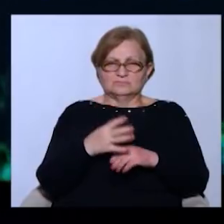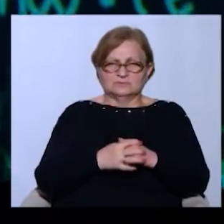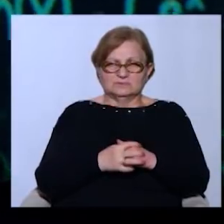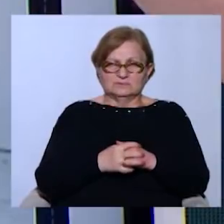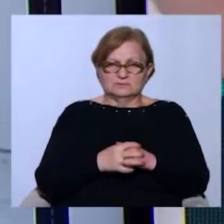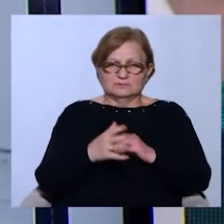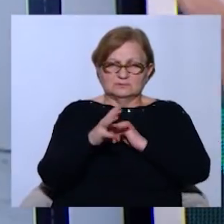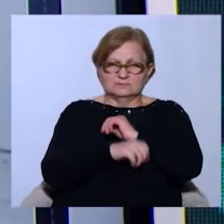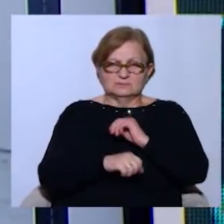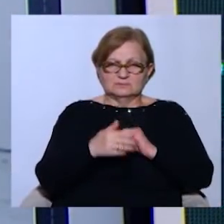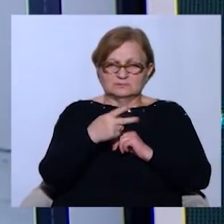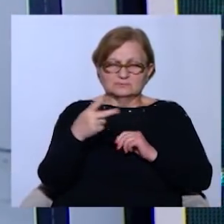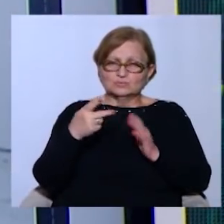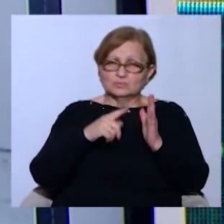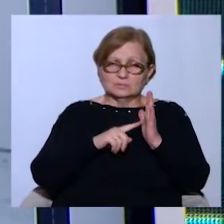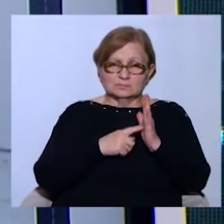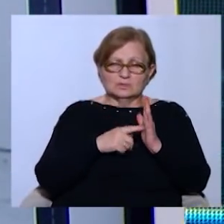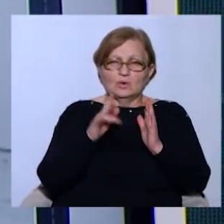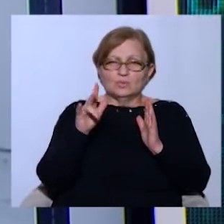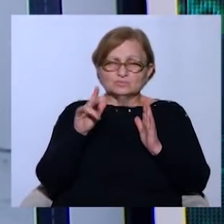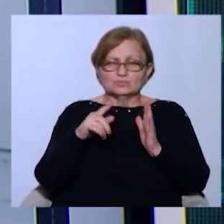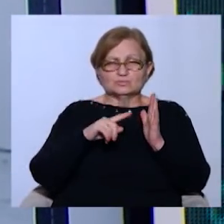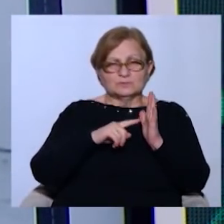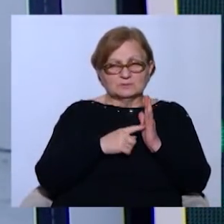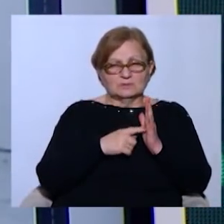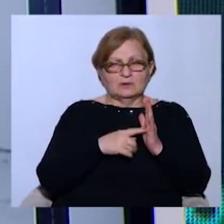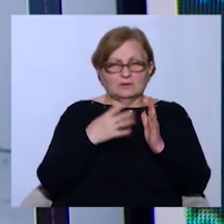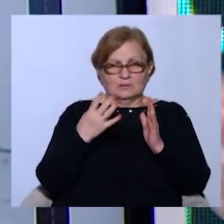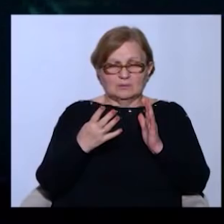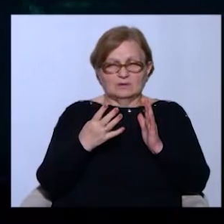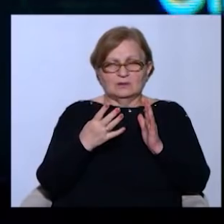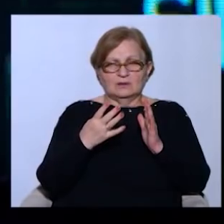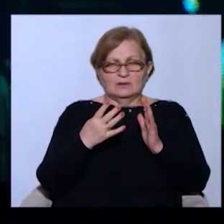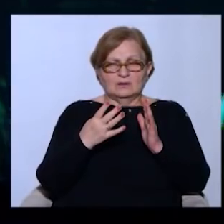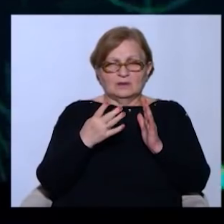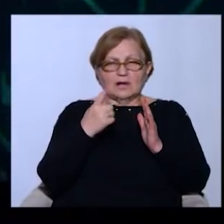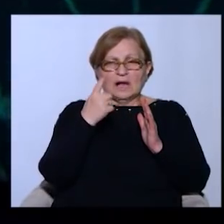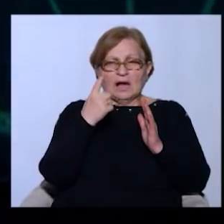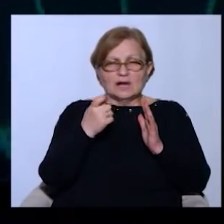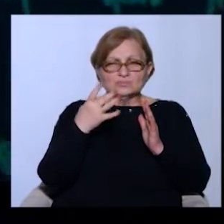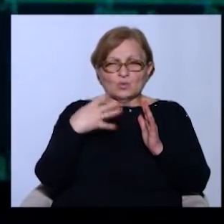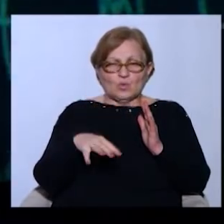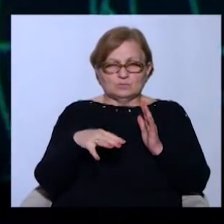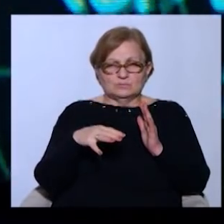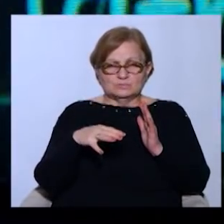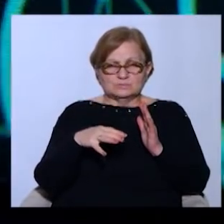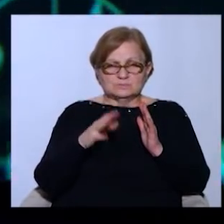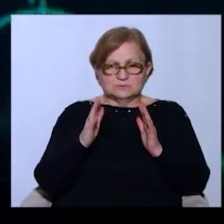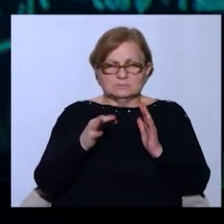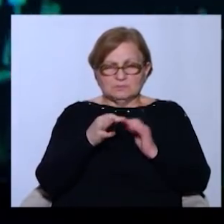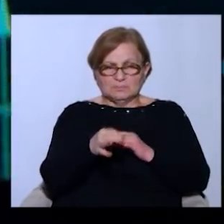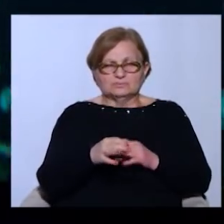ეს საბოლოო ჯამში თუ გავამრავლებთ 35-ს 4-ზე, მივიღებთ 140.